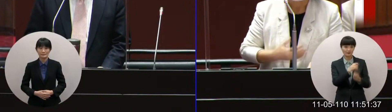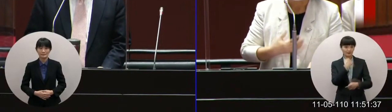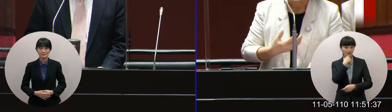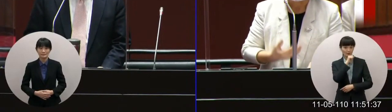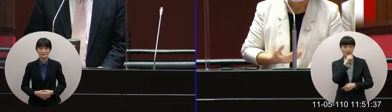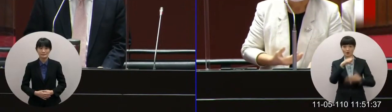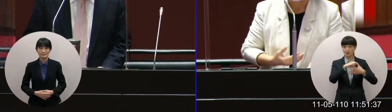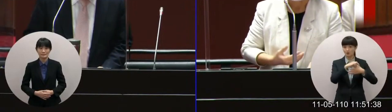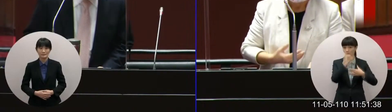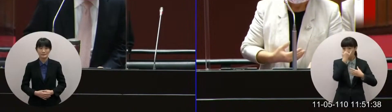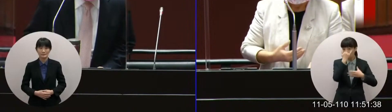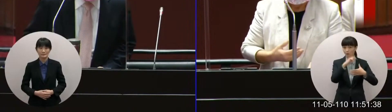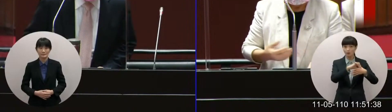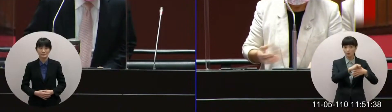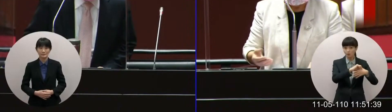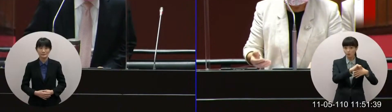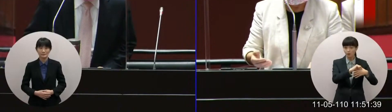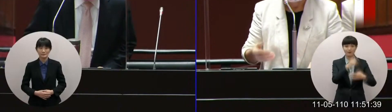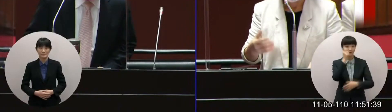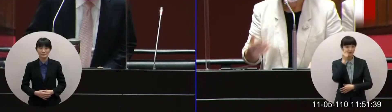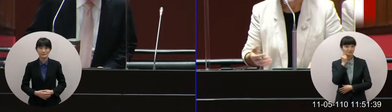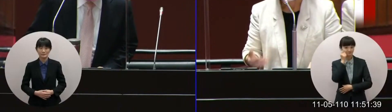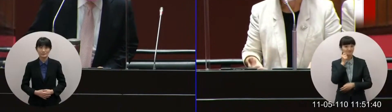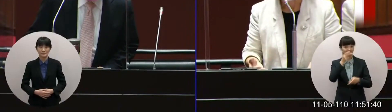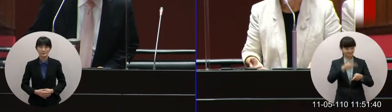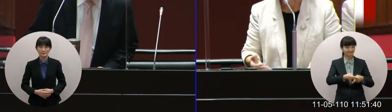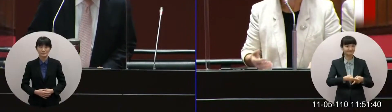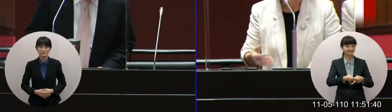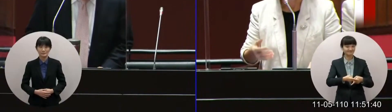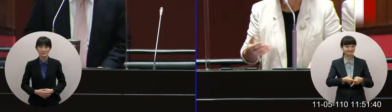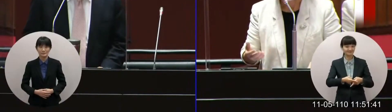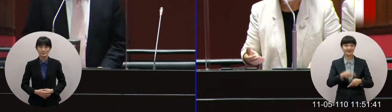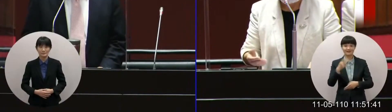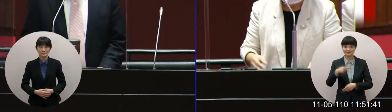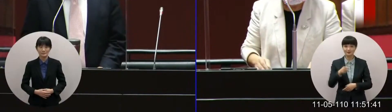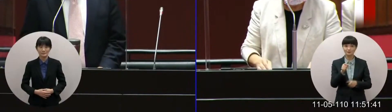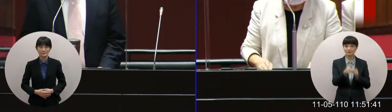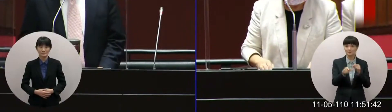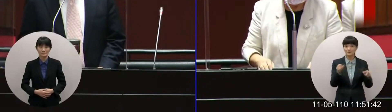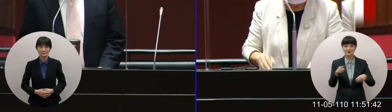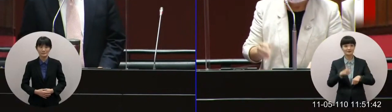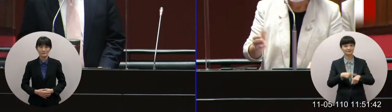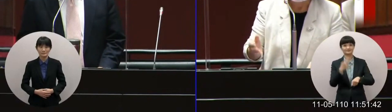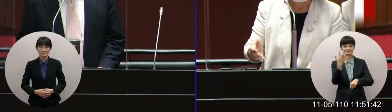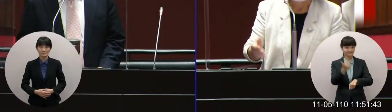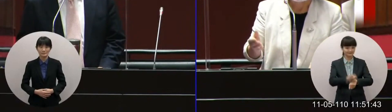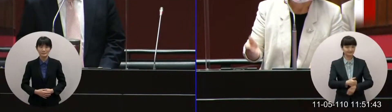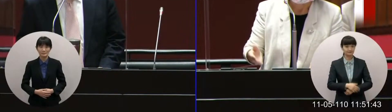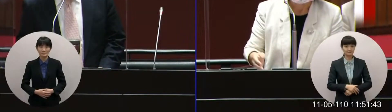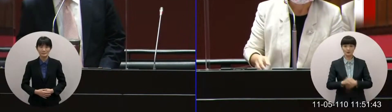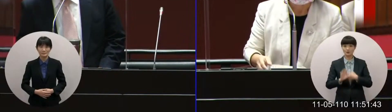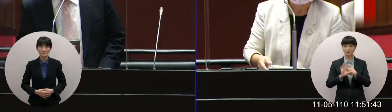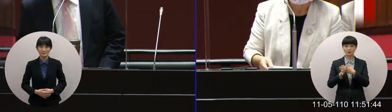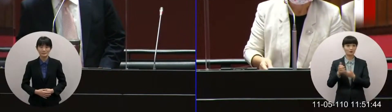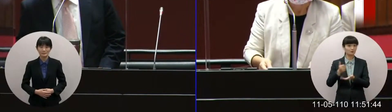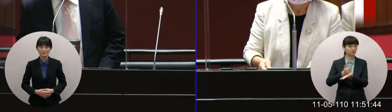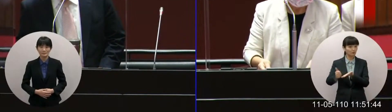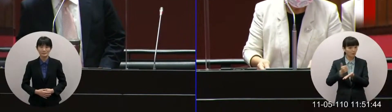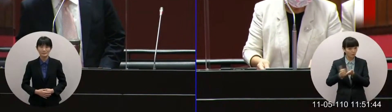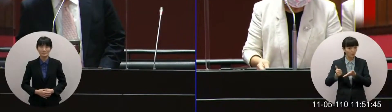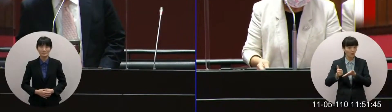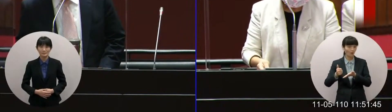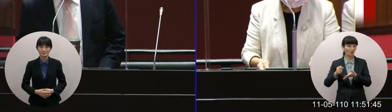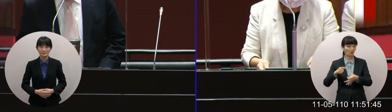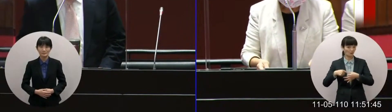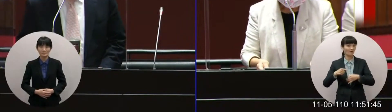心，而且喜好哦，然后购买习惯也都看得出来，外销也有竞争力。